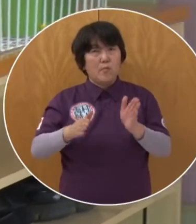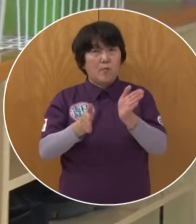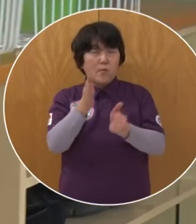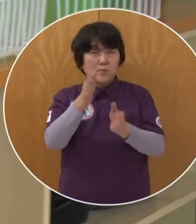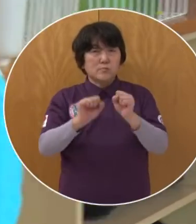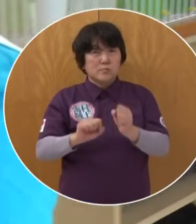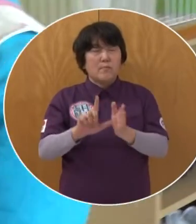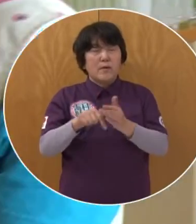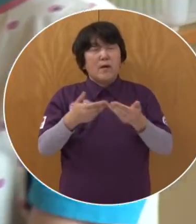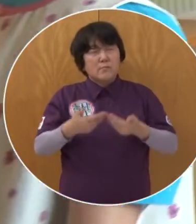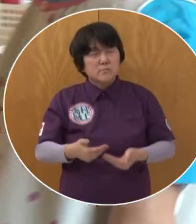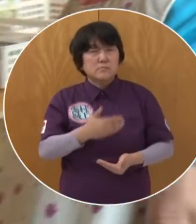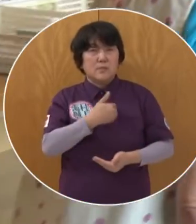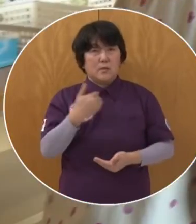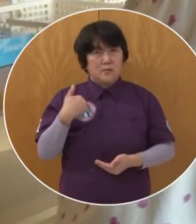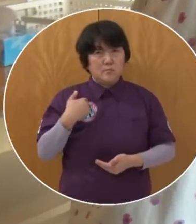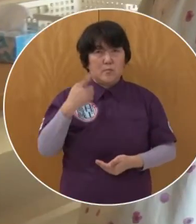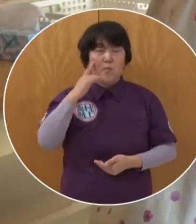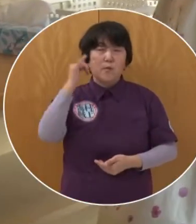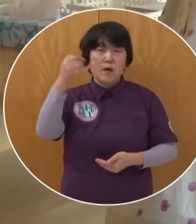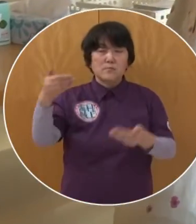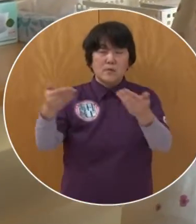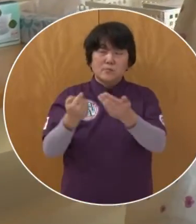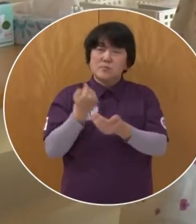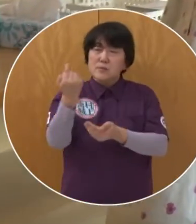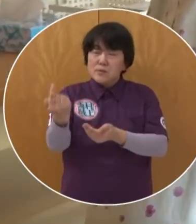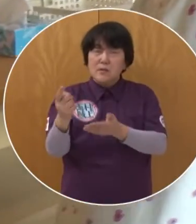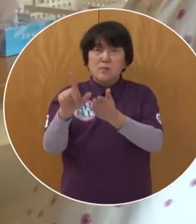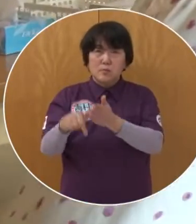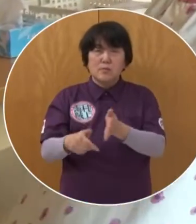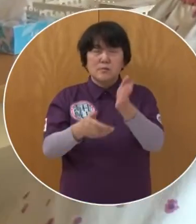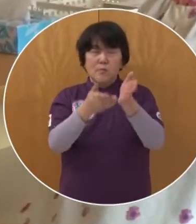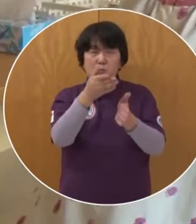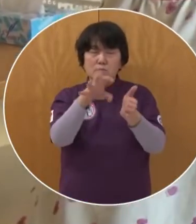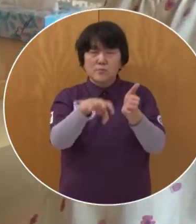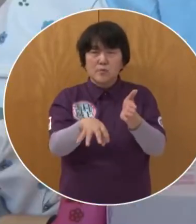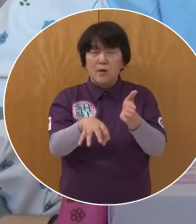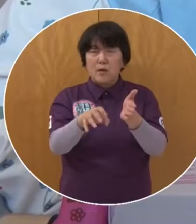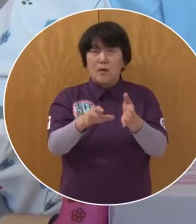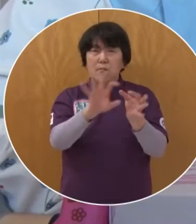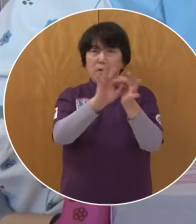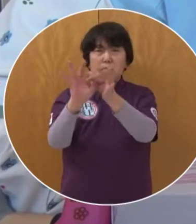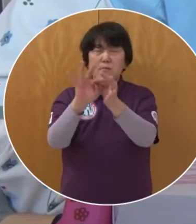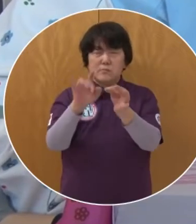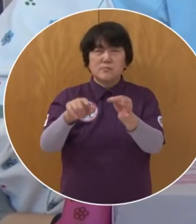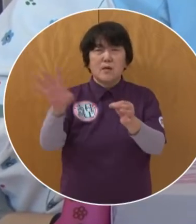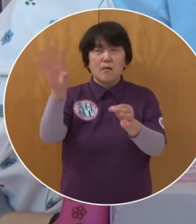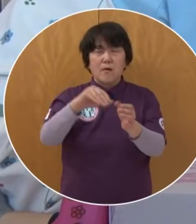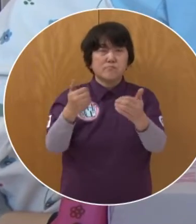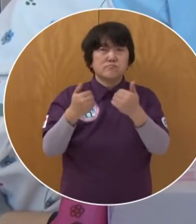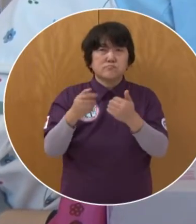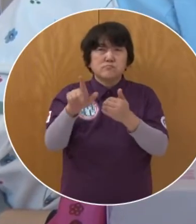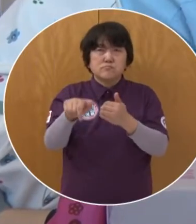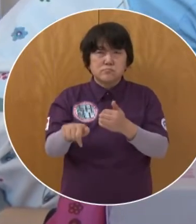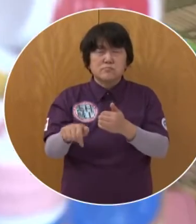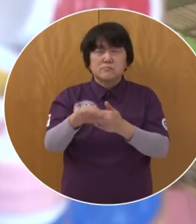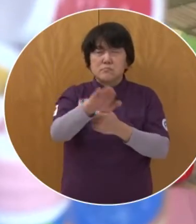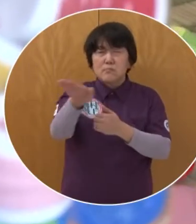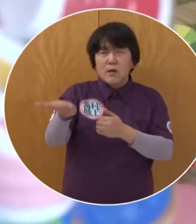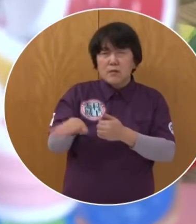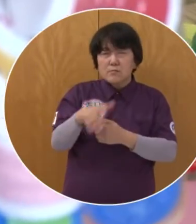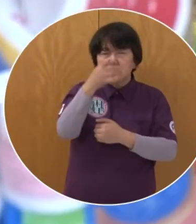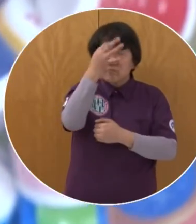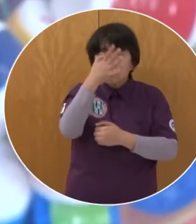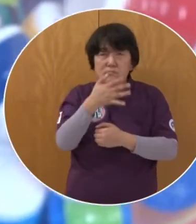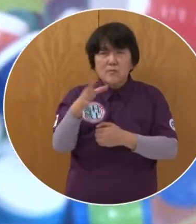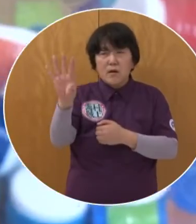心ですね。お母さんが仕事に行ってても保育所から熱が出ましたと呼ばれることはまずない。子供が熱が出てるということで、周りの人にこう気を使いなが